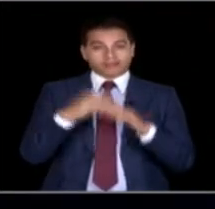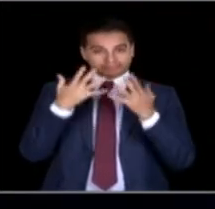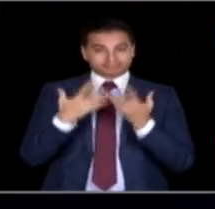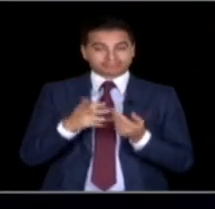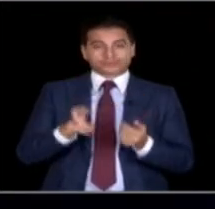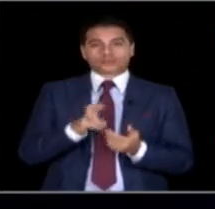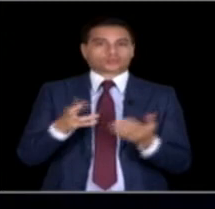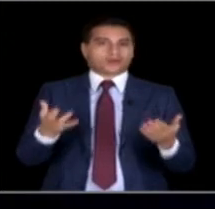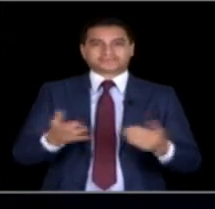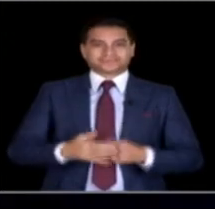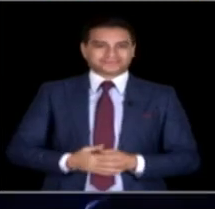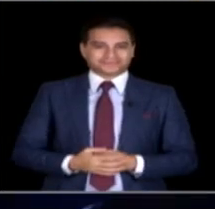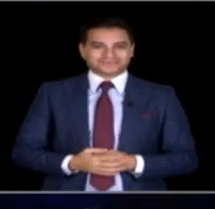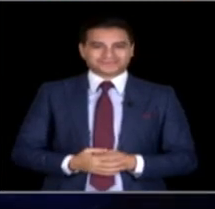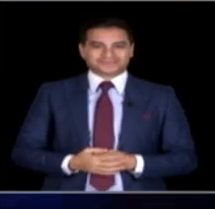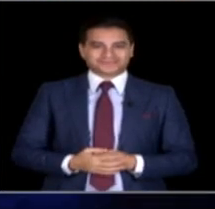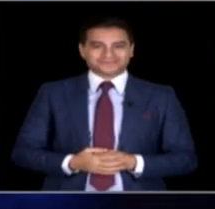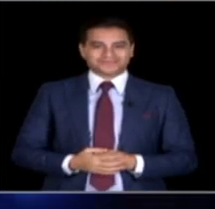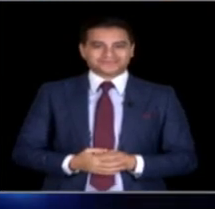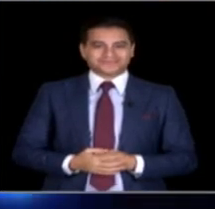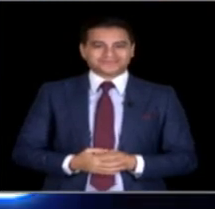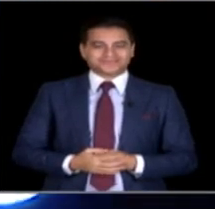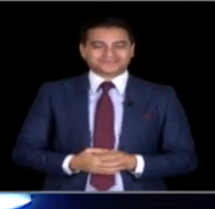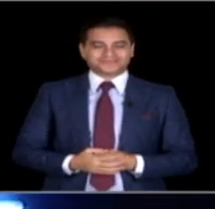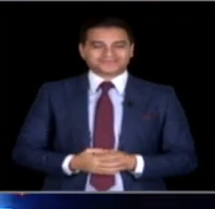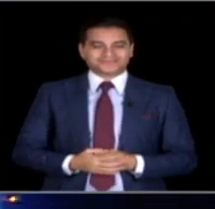ذهنية، والسؤال هو: